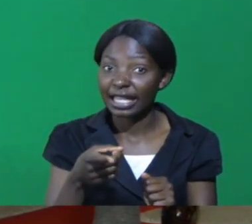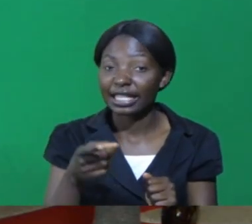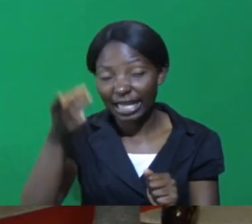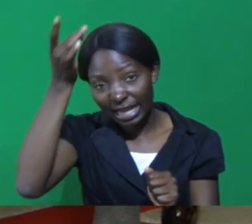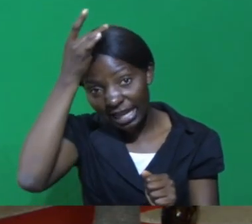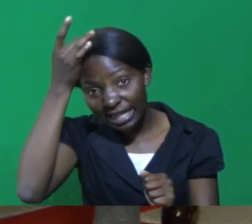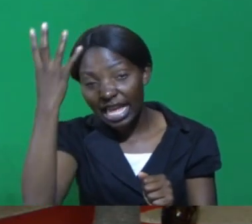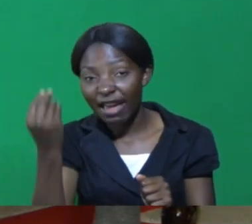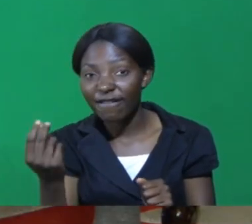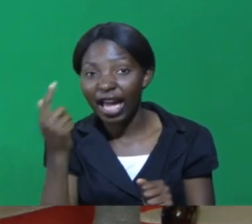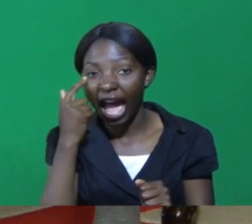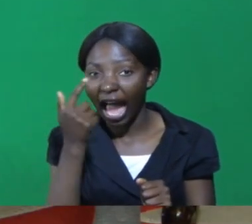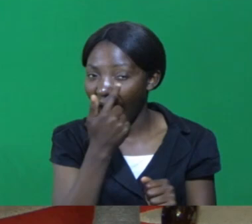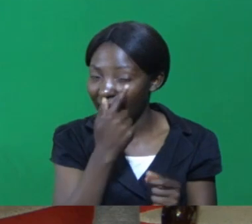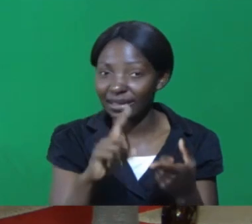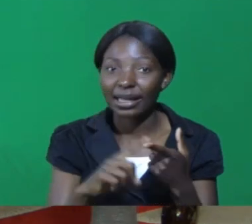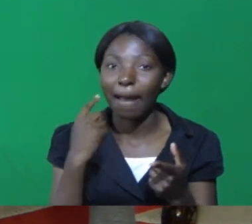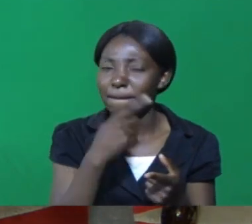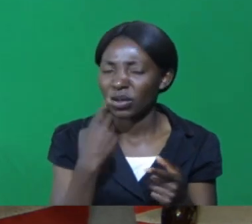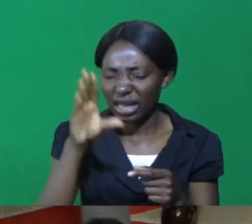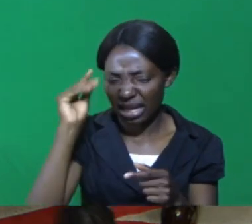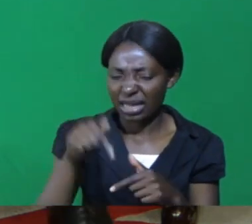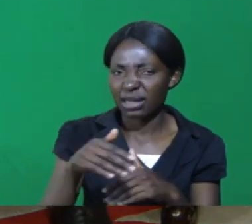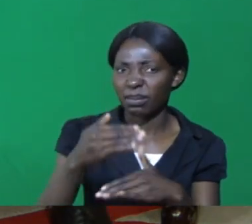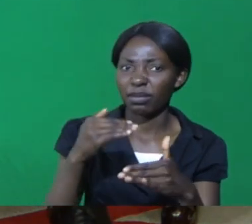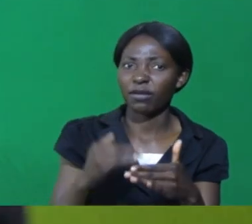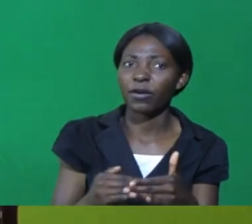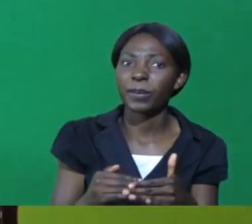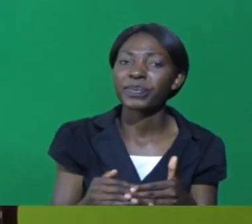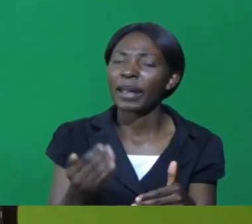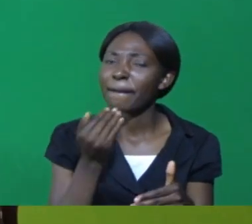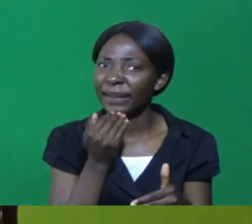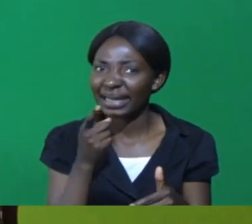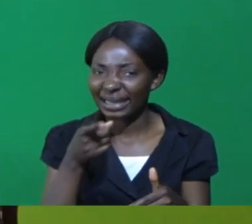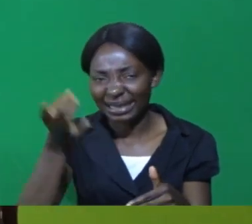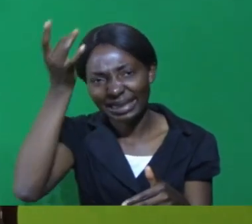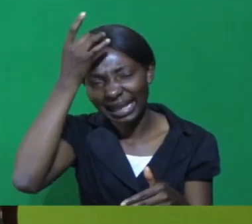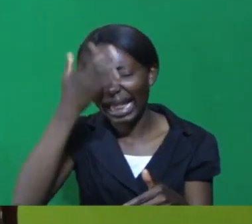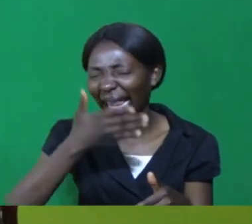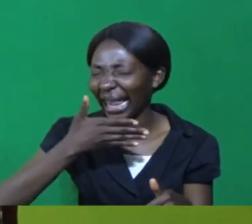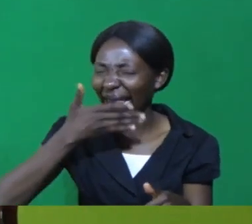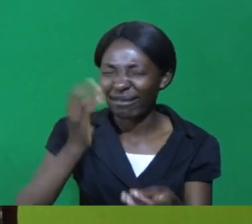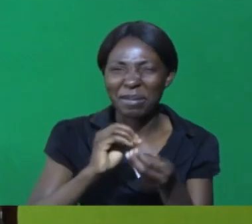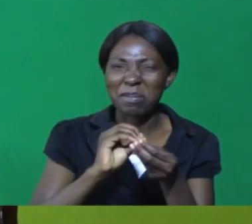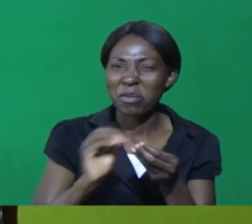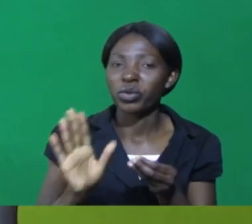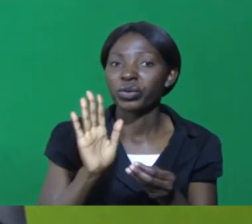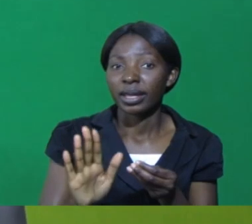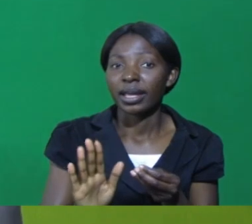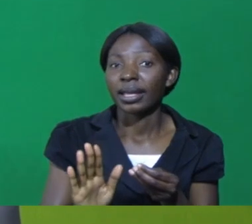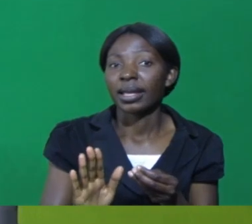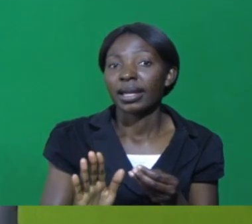maziso nemuromo. Takazvidzidza izvi zvinorevei pasi? Pane uchenjeri hwakapinza uri pamunhu,